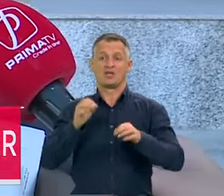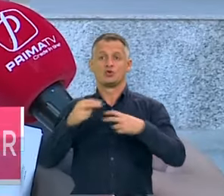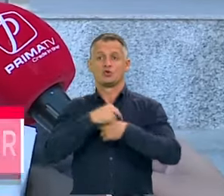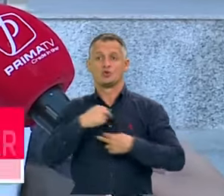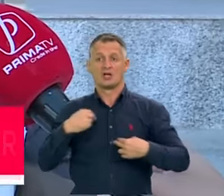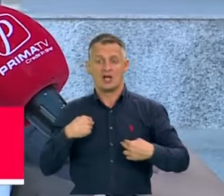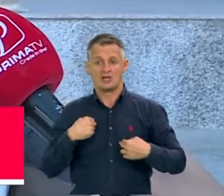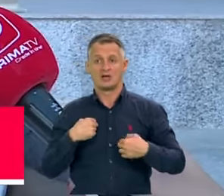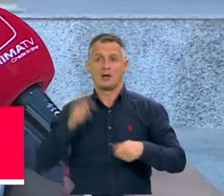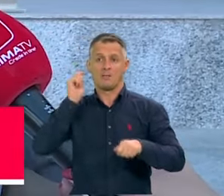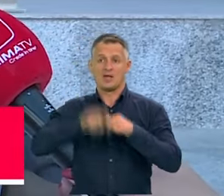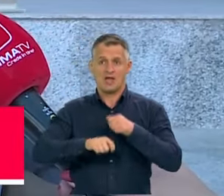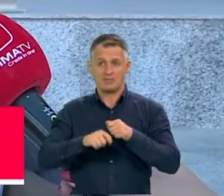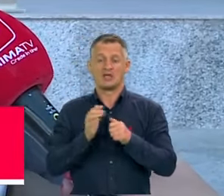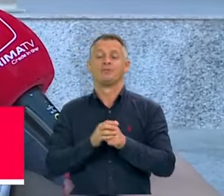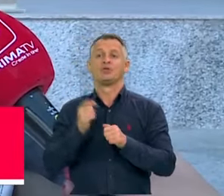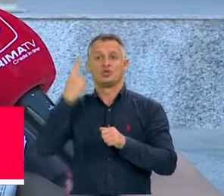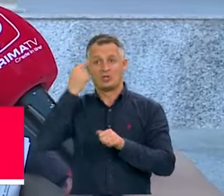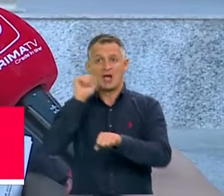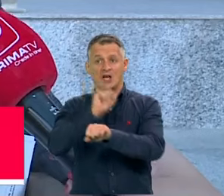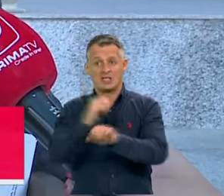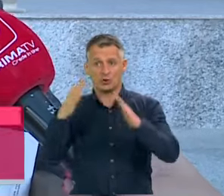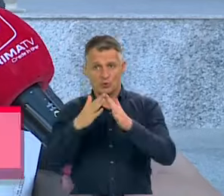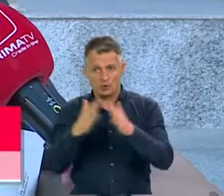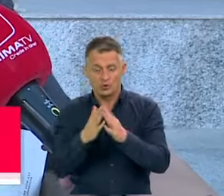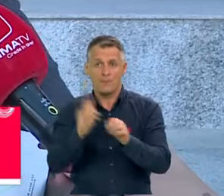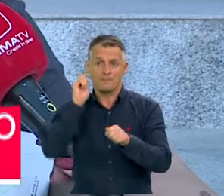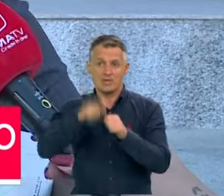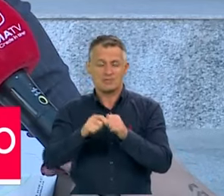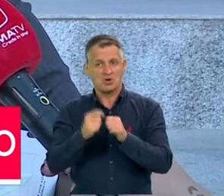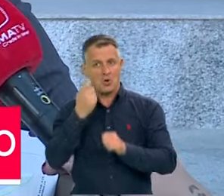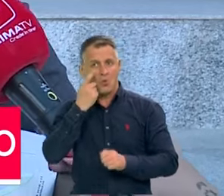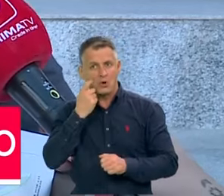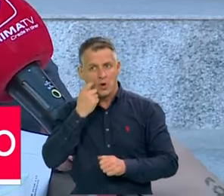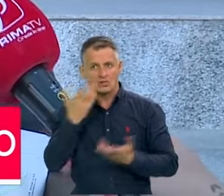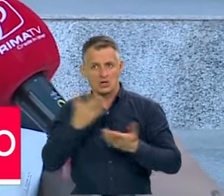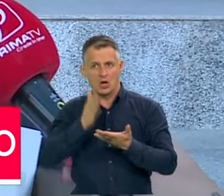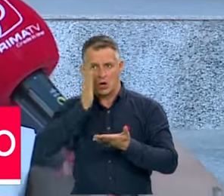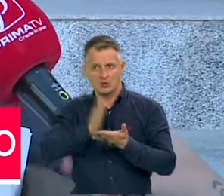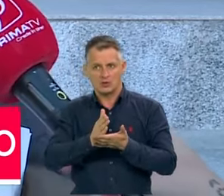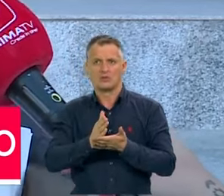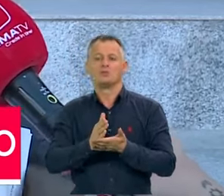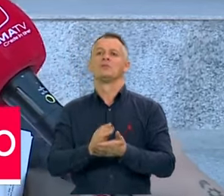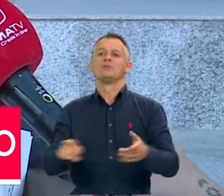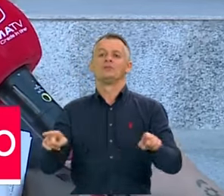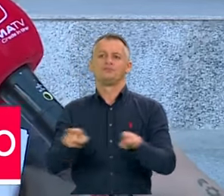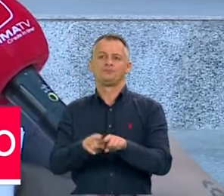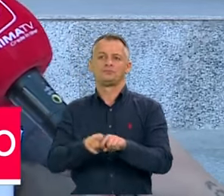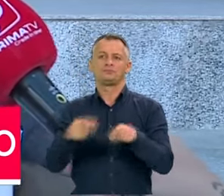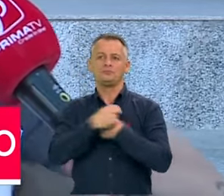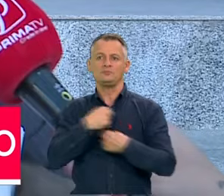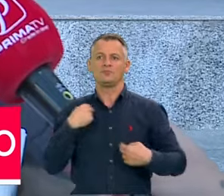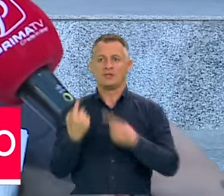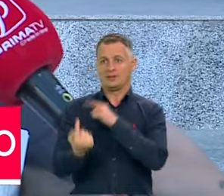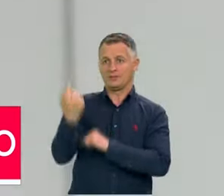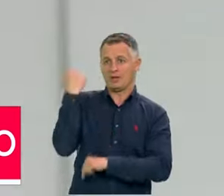măsura preventivă știm că este în arest la domiciliu o măsură cel puțin curioasă care a fost dispusă în cele din urmă tot de către instanța din spatele meu de